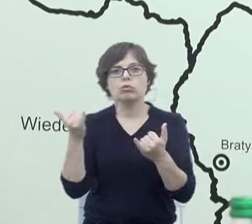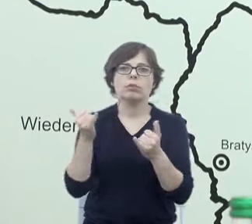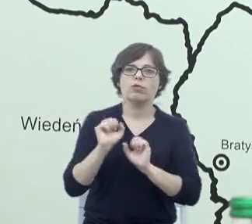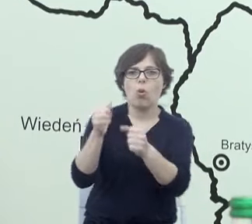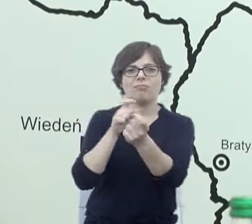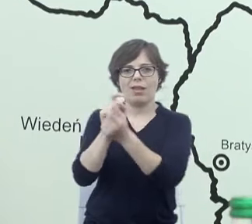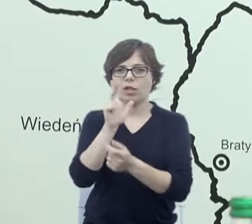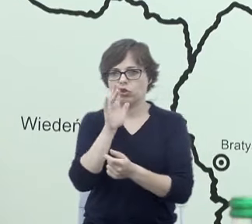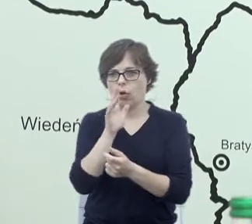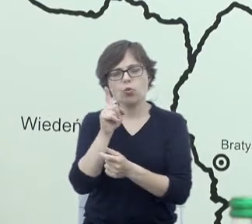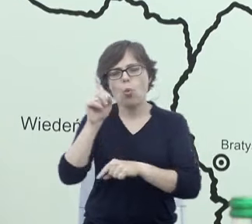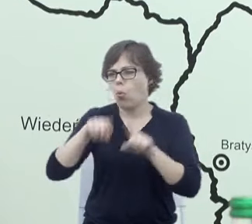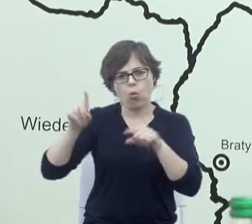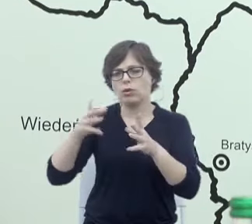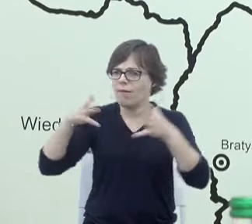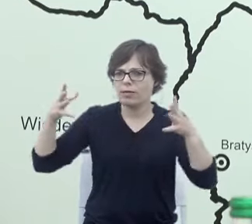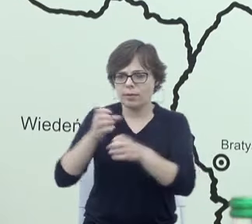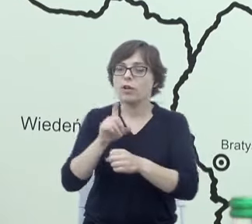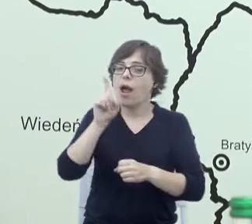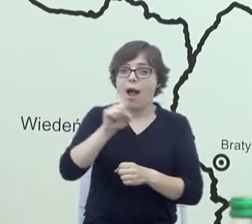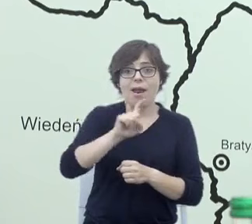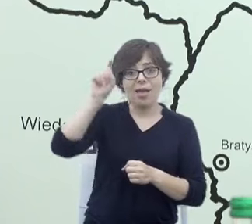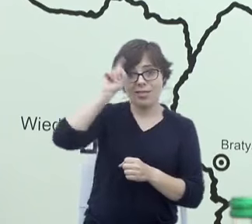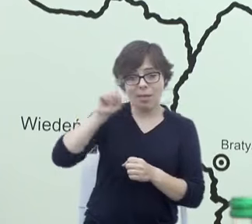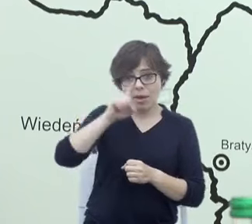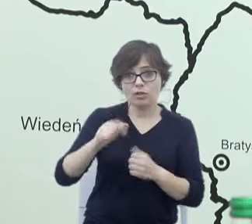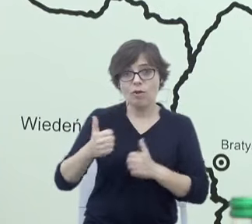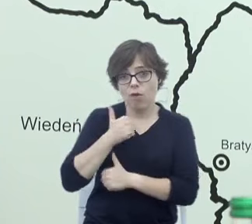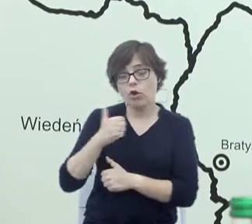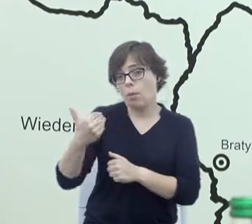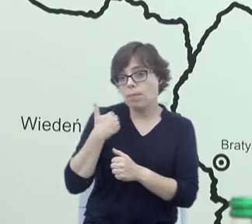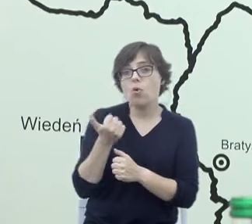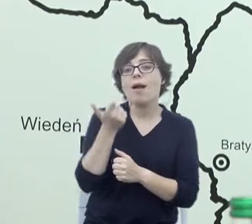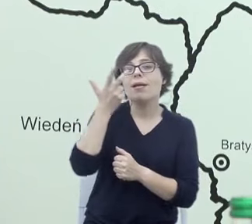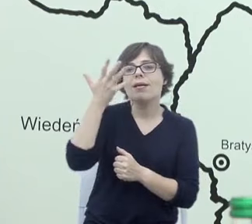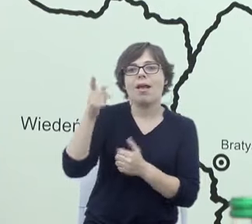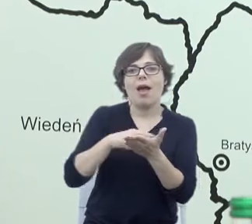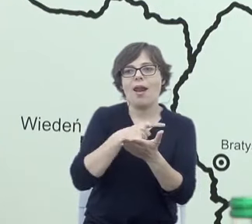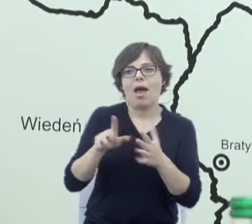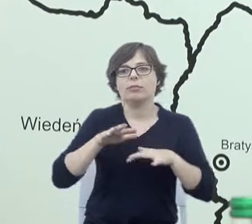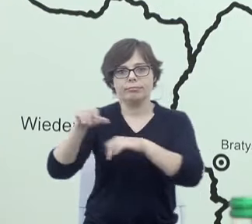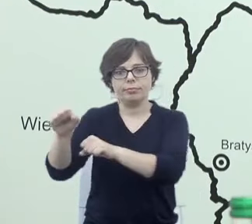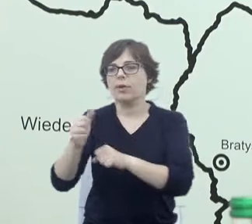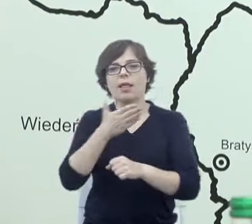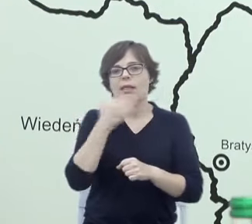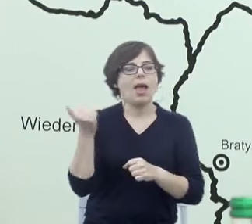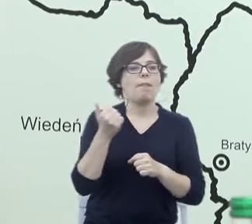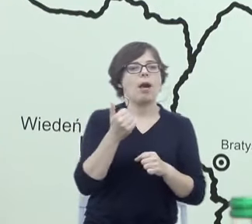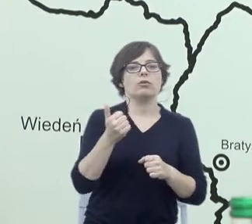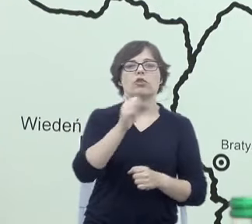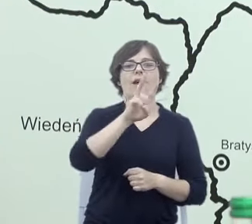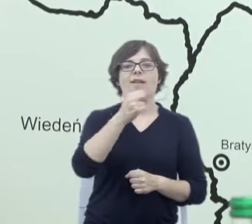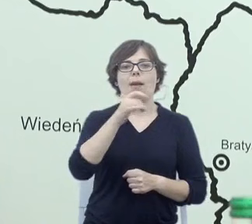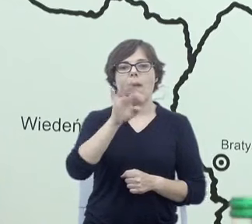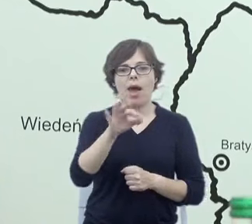skali. No, te wojska niemieckie przetaczały się w kilku falach. To nie było tak, że to tylko Wehrmacht pomaszerował dalej, a później już